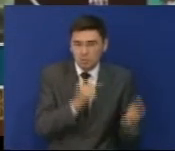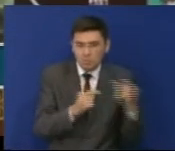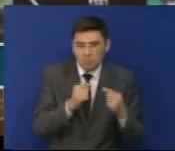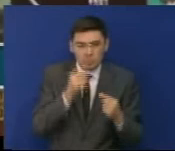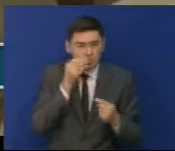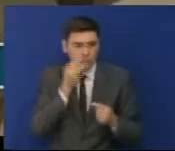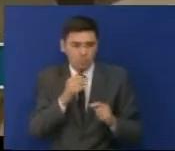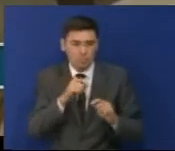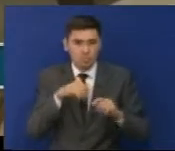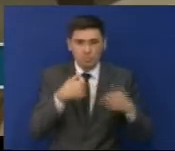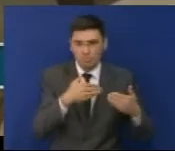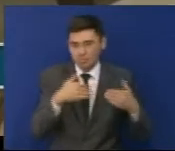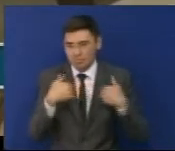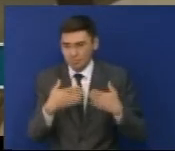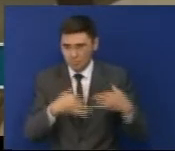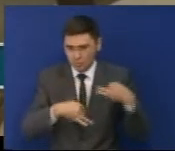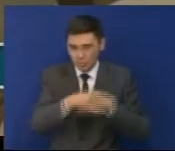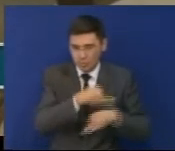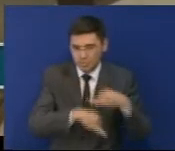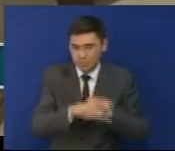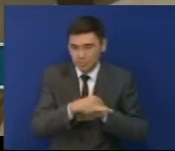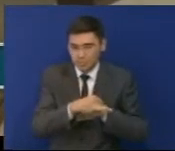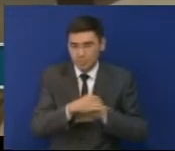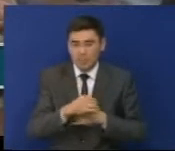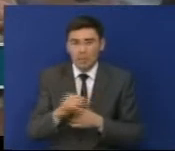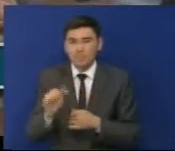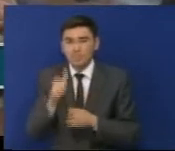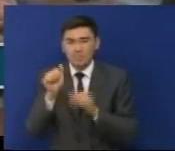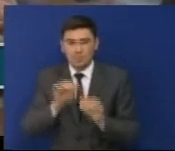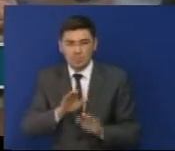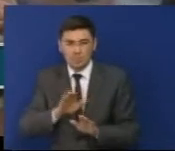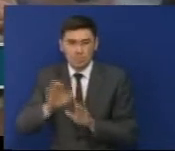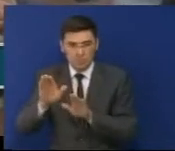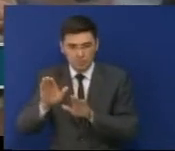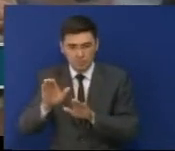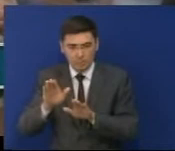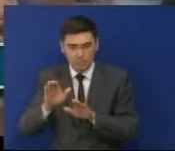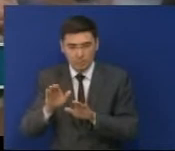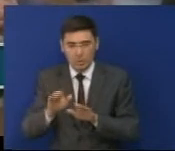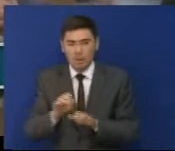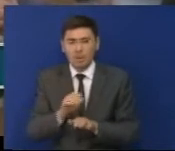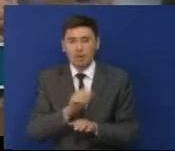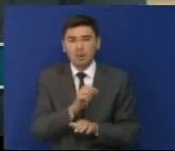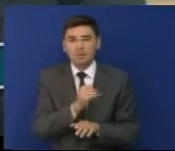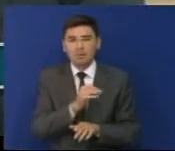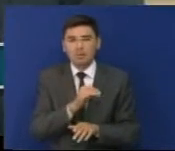айтты. Отырыс барысында сенаторлар кеңесі төрағасының бірінші орынбасары болып, Бірғаным Әйтімова